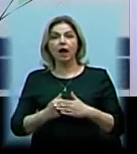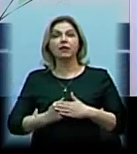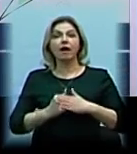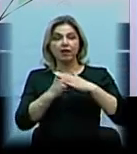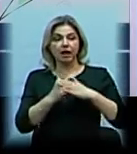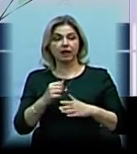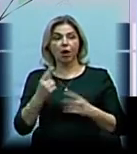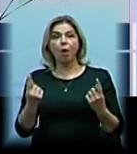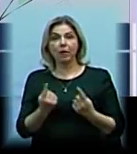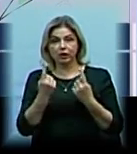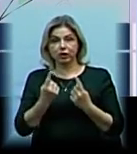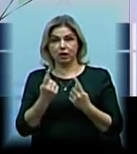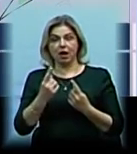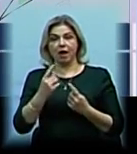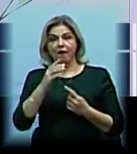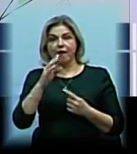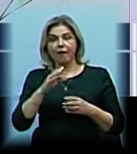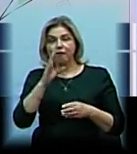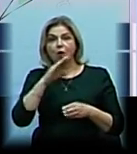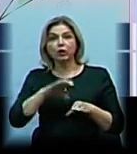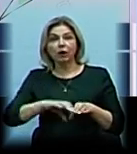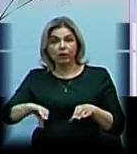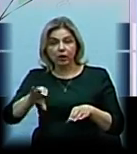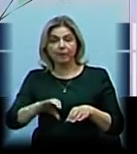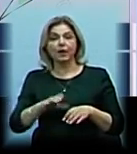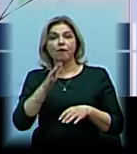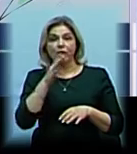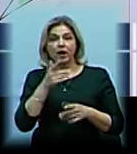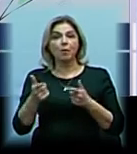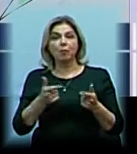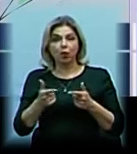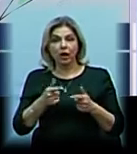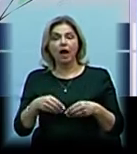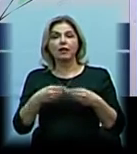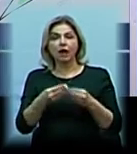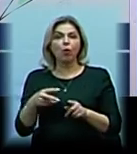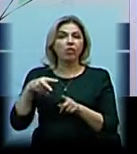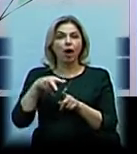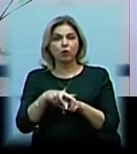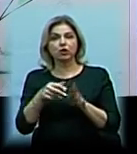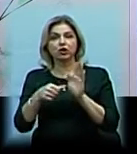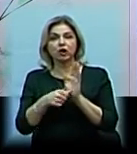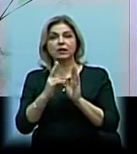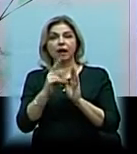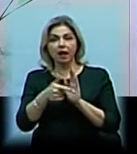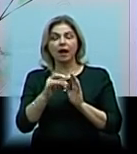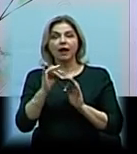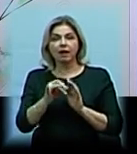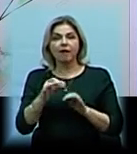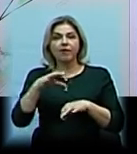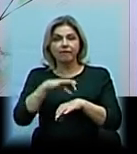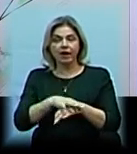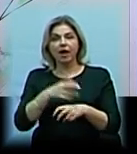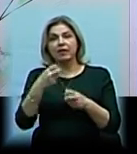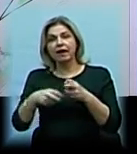звичайному водогоні є 3 кілограми. Під час підготовки ми даємо 6 кілограм і виявляємо дефекти, які відбуваються.